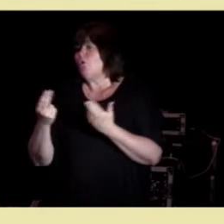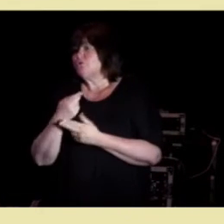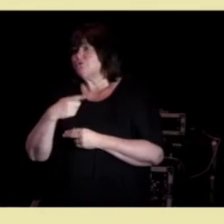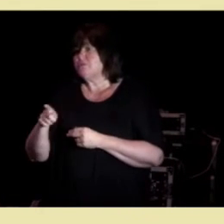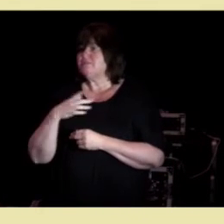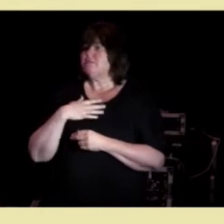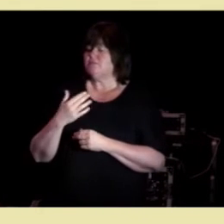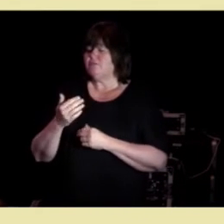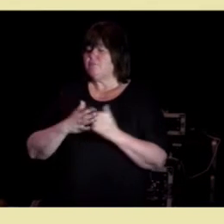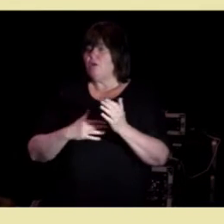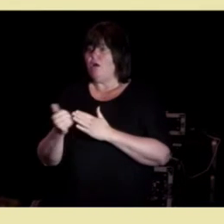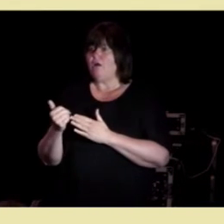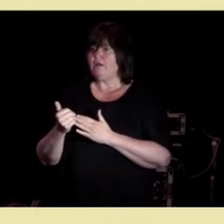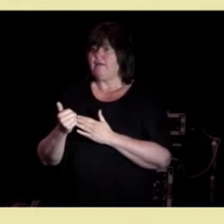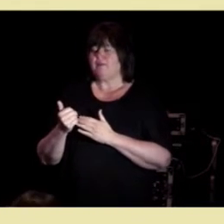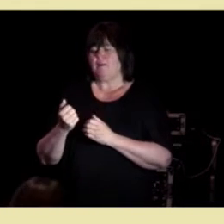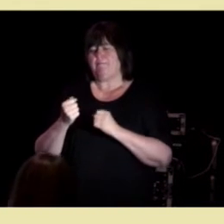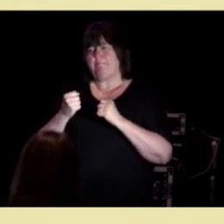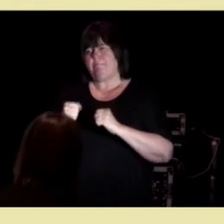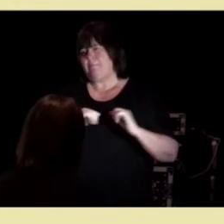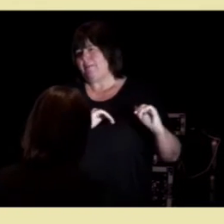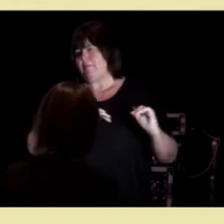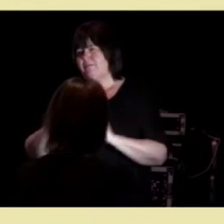faglig nasjonalt nettverk.